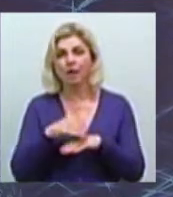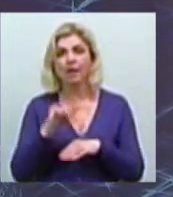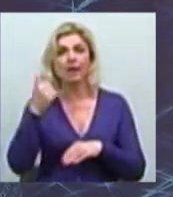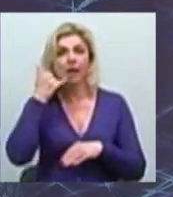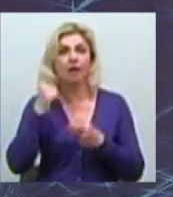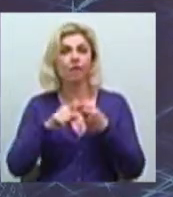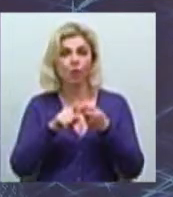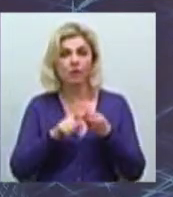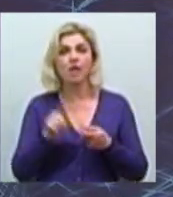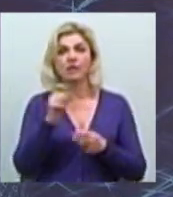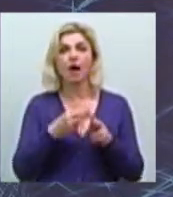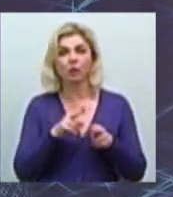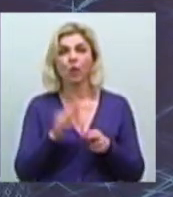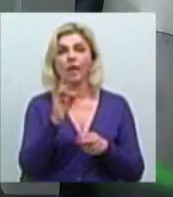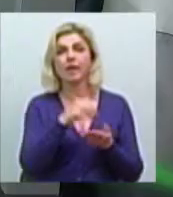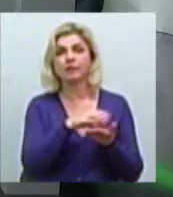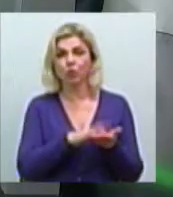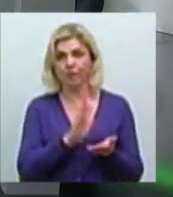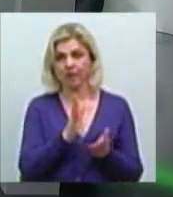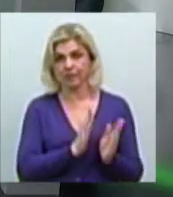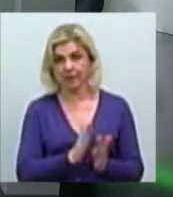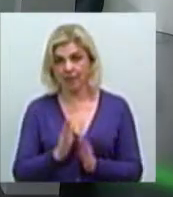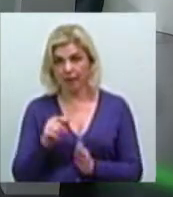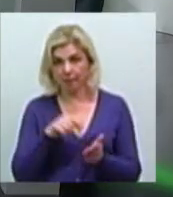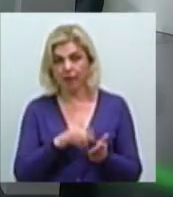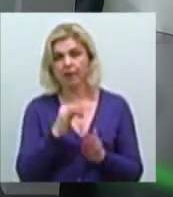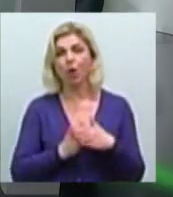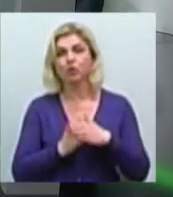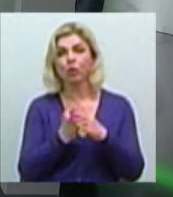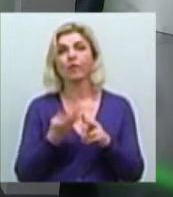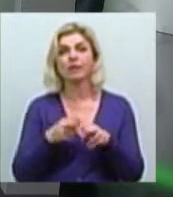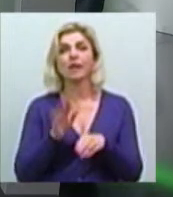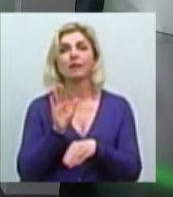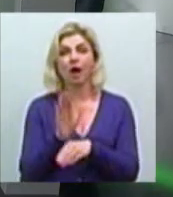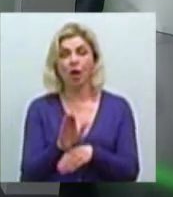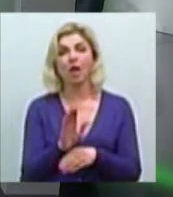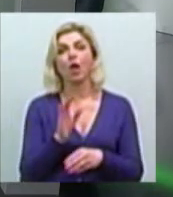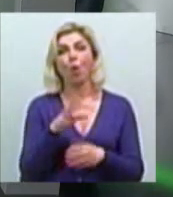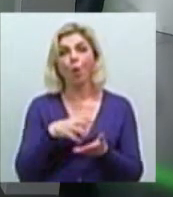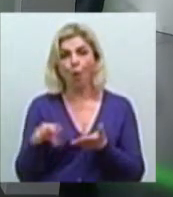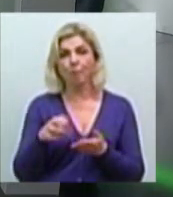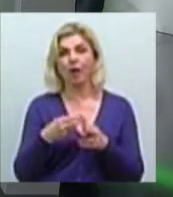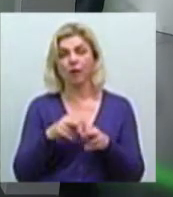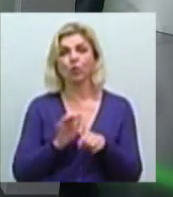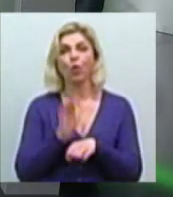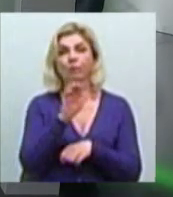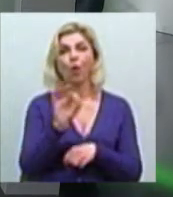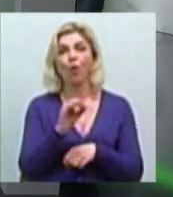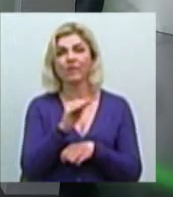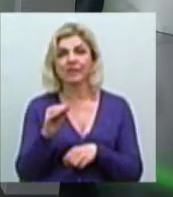вона зареєструвалася в системі. І ми на підставі цього наказу, скан-копії, яка надходить нам на офіційні імейли,